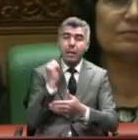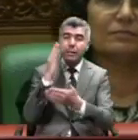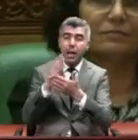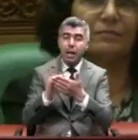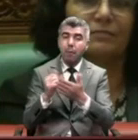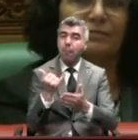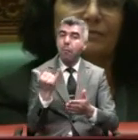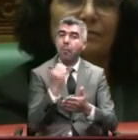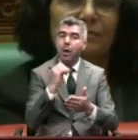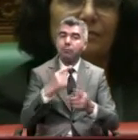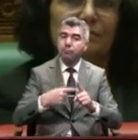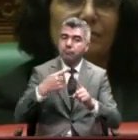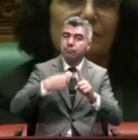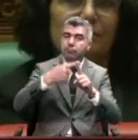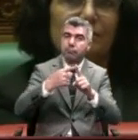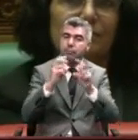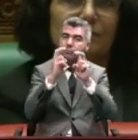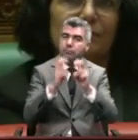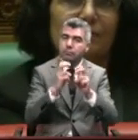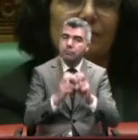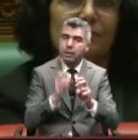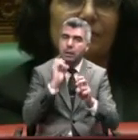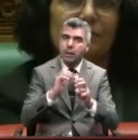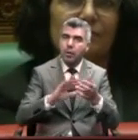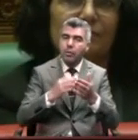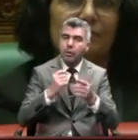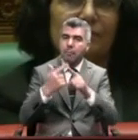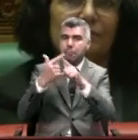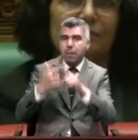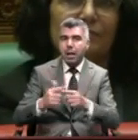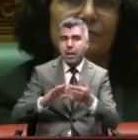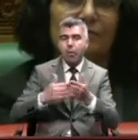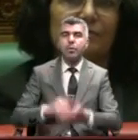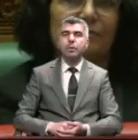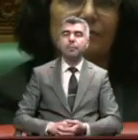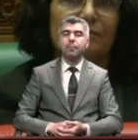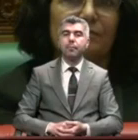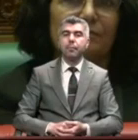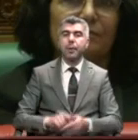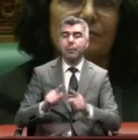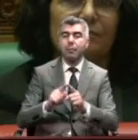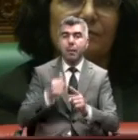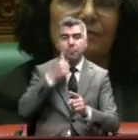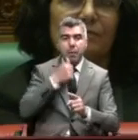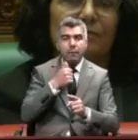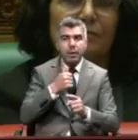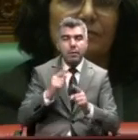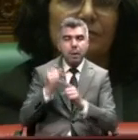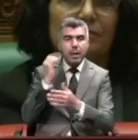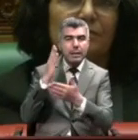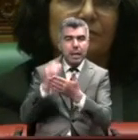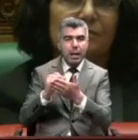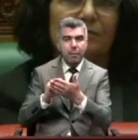مهمه من شانها التقليص من حده عجز الماليه العموميه محاربه التملص والغش الضريبي